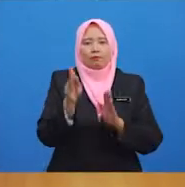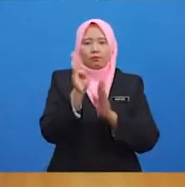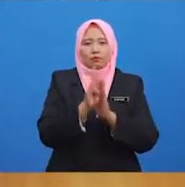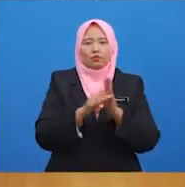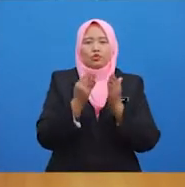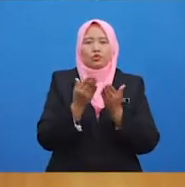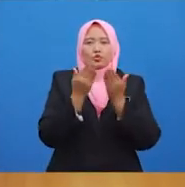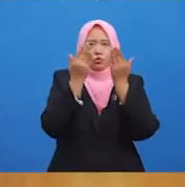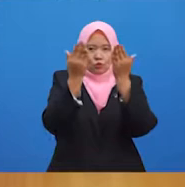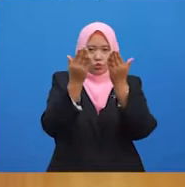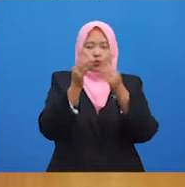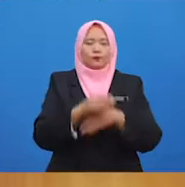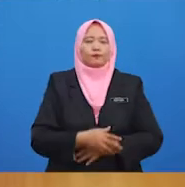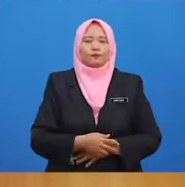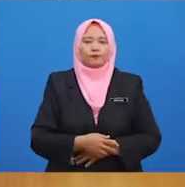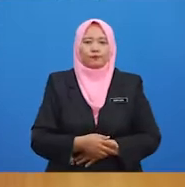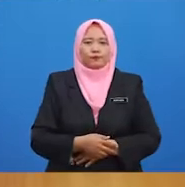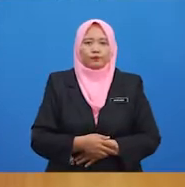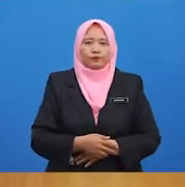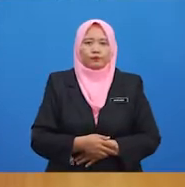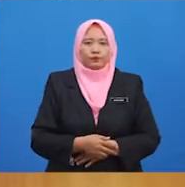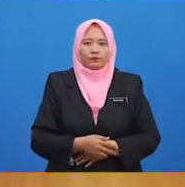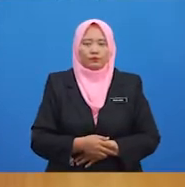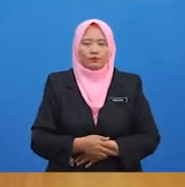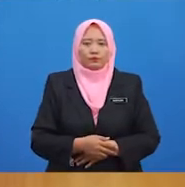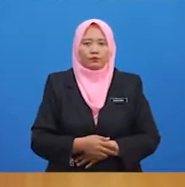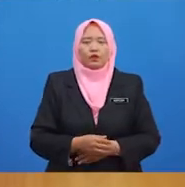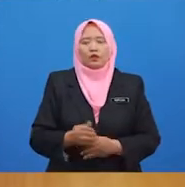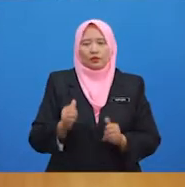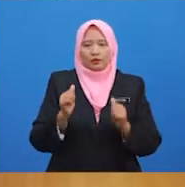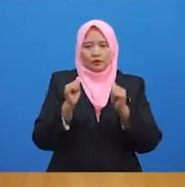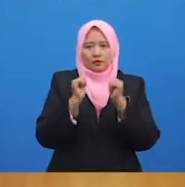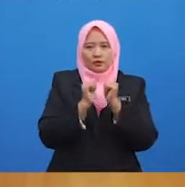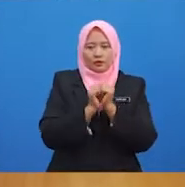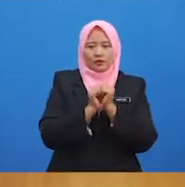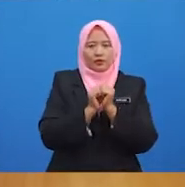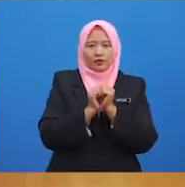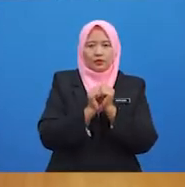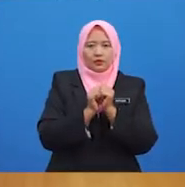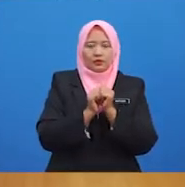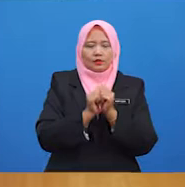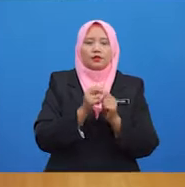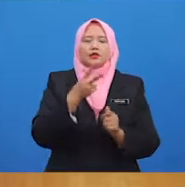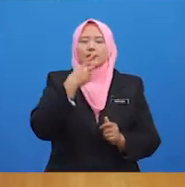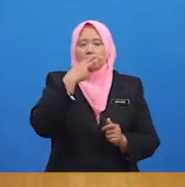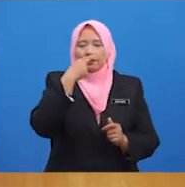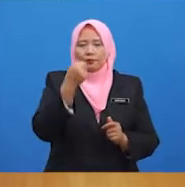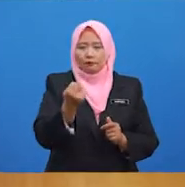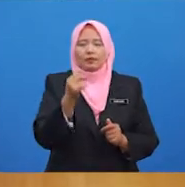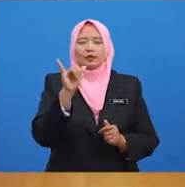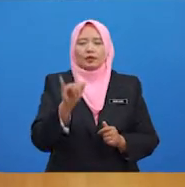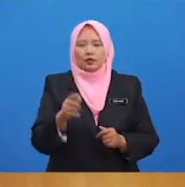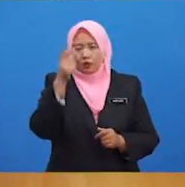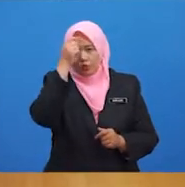telah dikecapi hari ini telah mencetuskan rasa syukur penyajak terhadap nikmat pemberian Tuhan yang